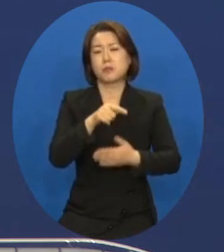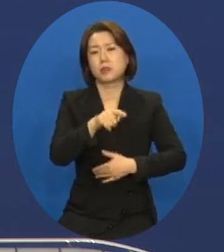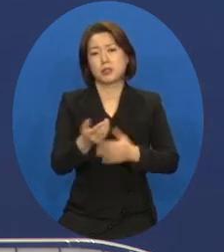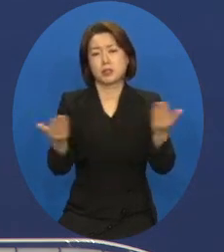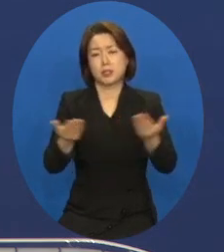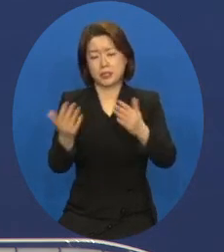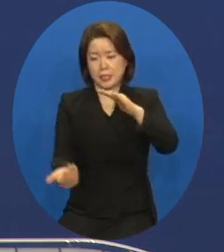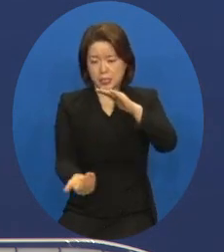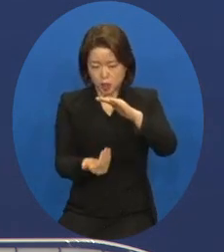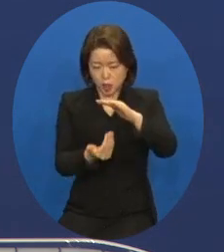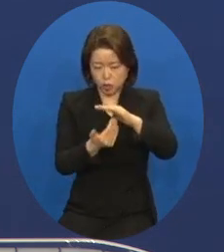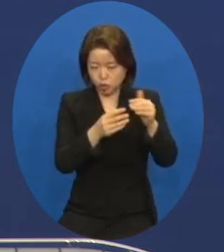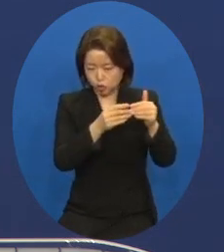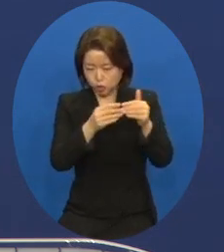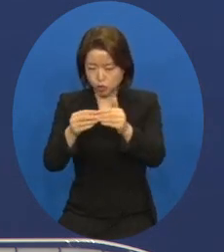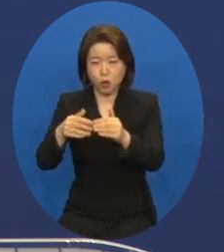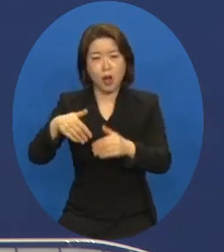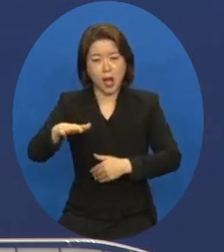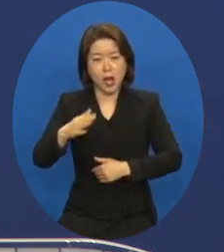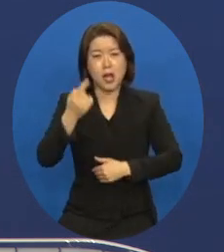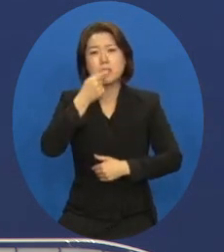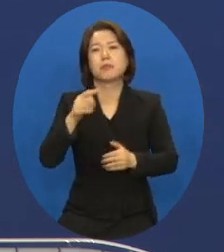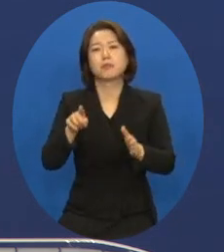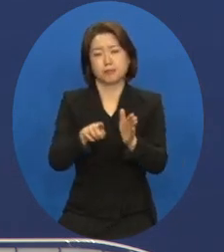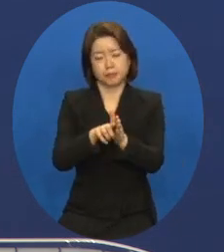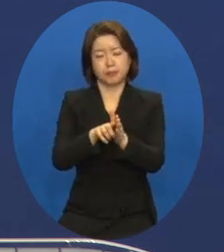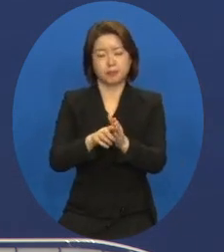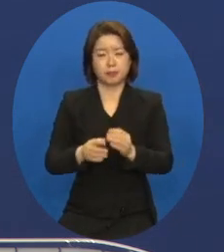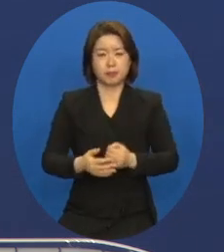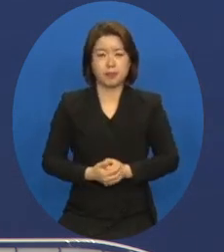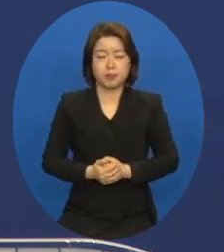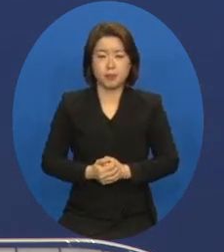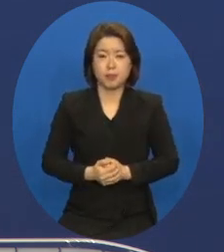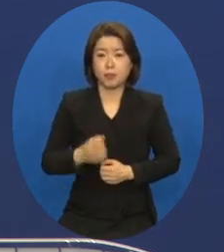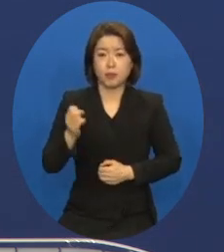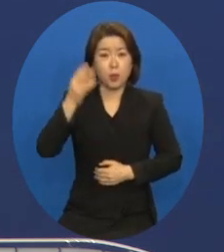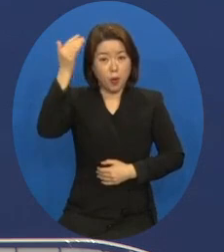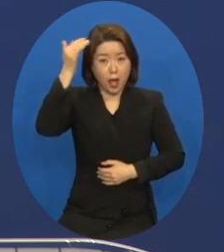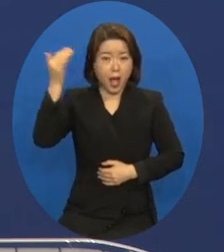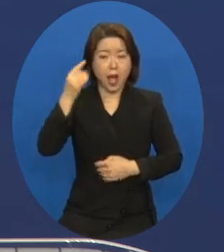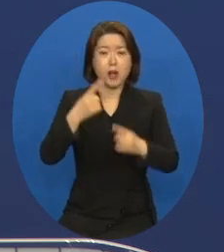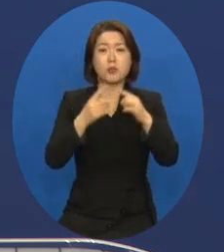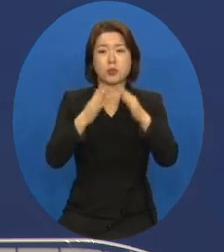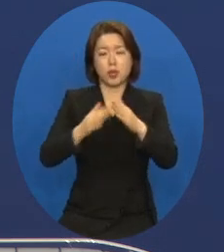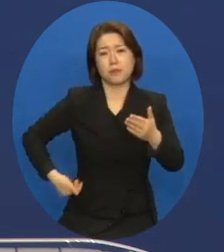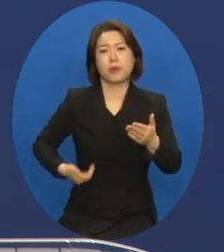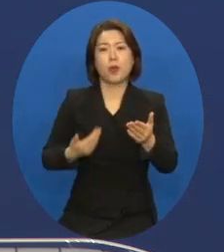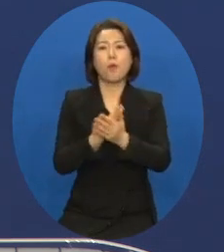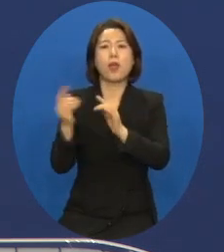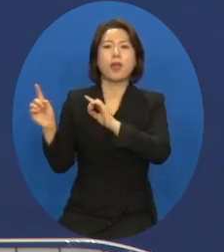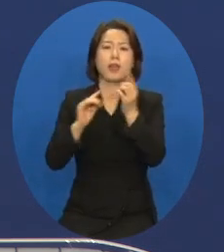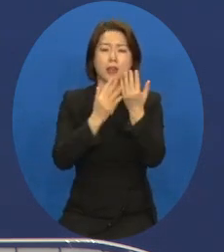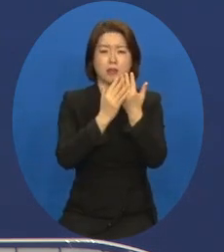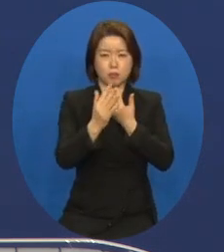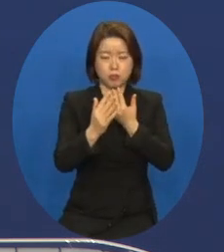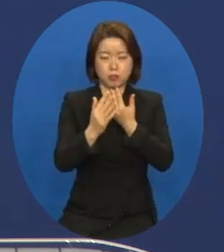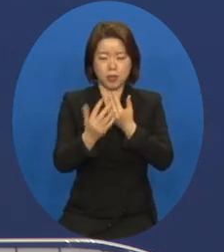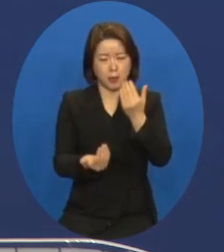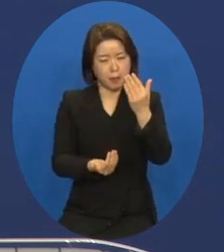이루시기 게 될 것이라고 믿습니다 한국의 왜 정말 회기에 부흥이 일어나게